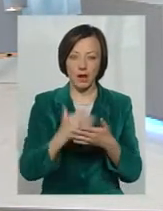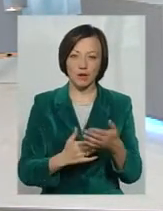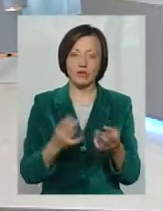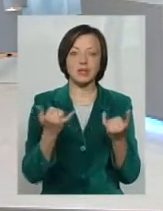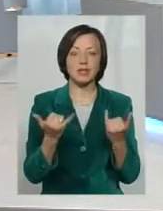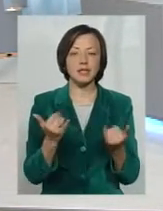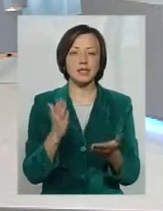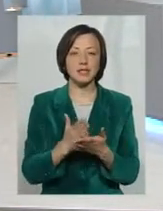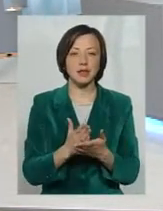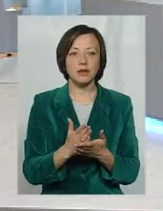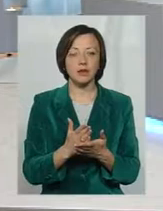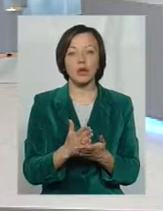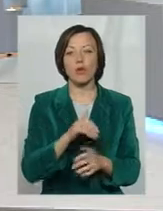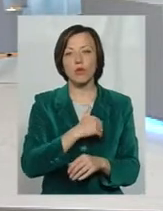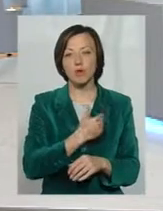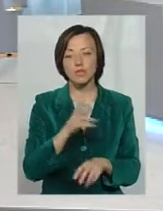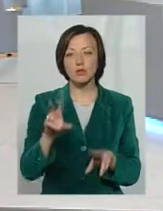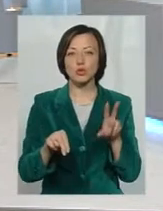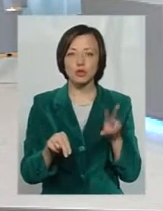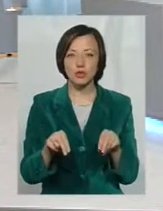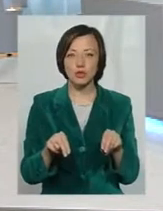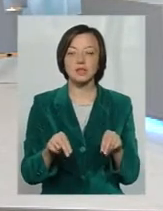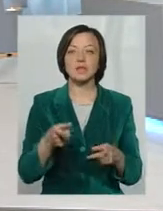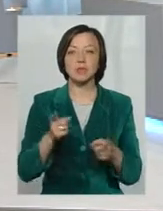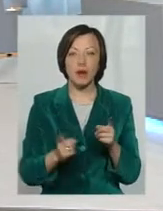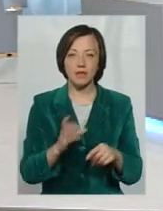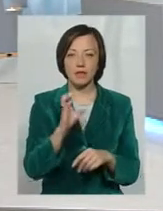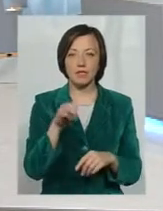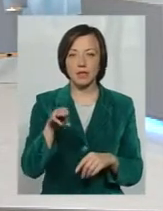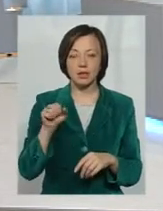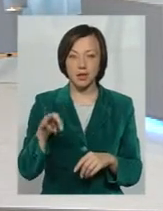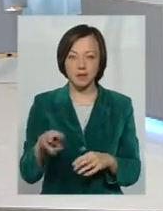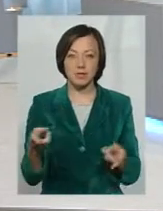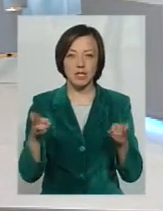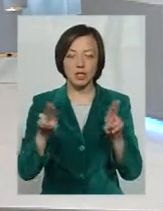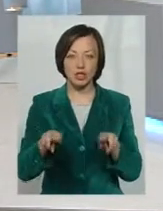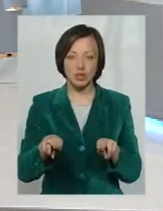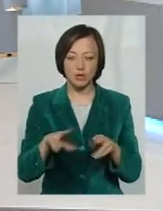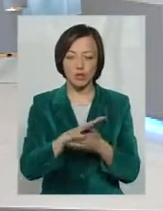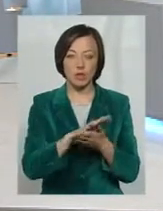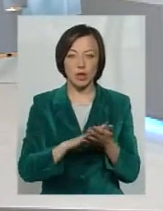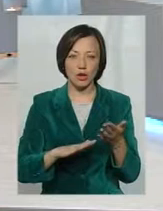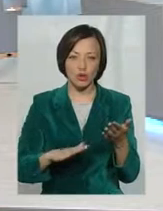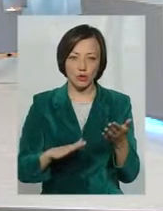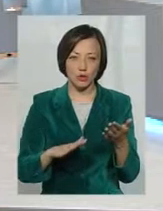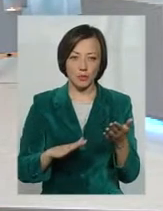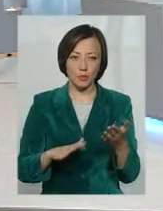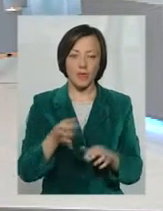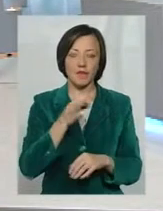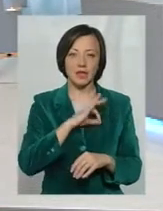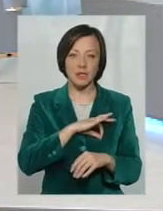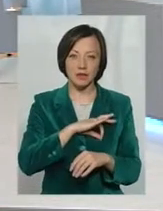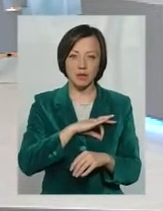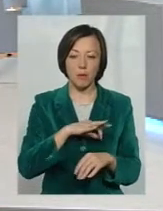нині. Що ж, хочеться сподіватися, що справді СЕТАМ залишиться і в подальшому